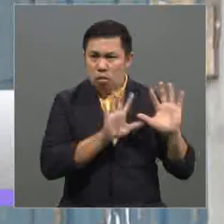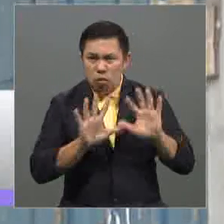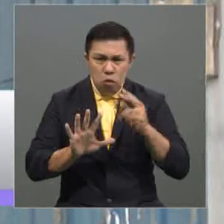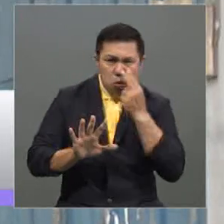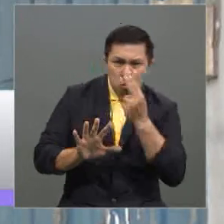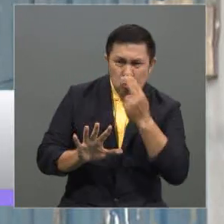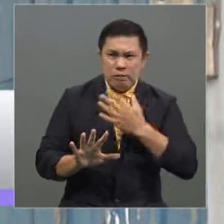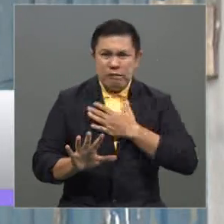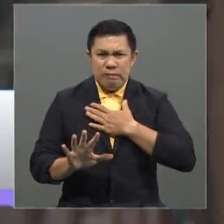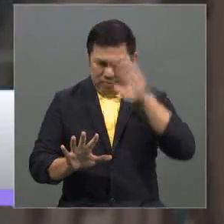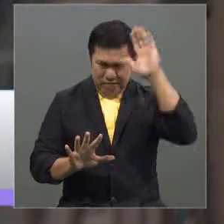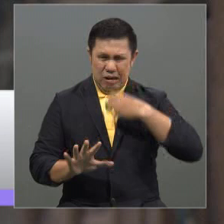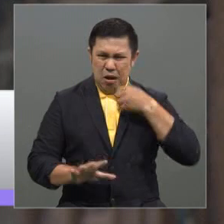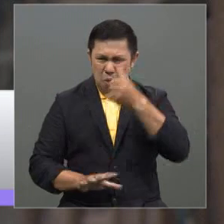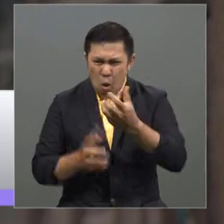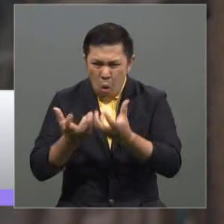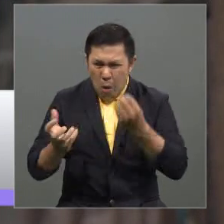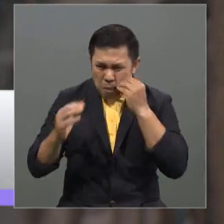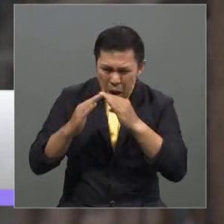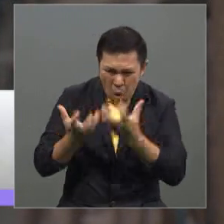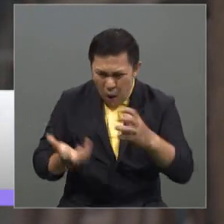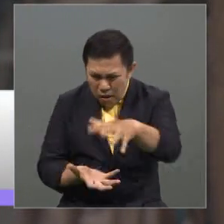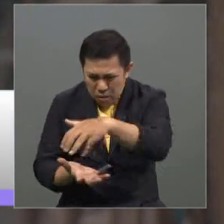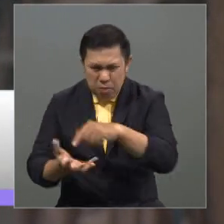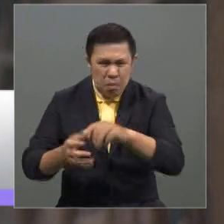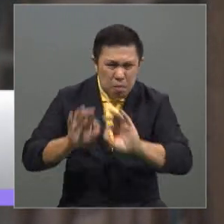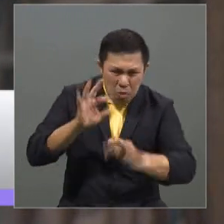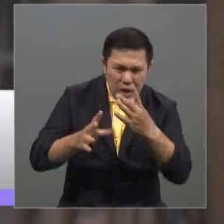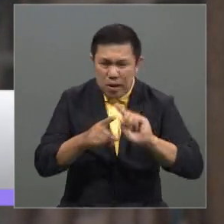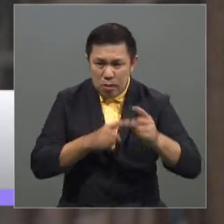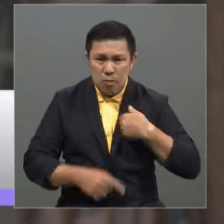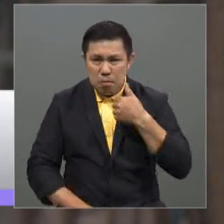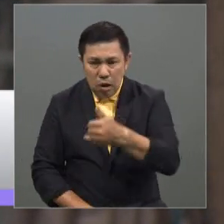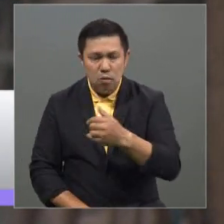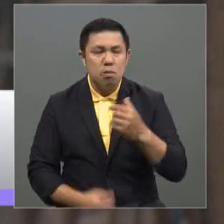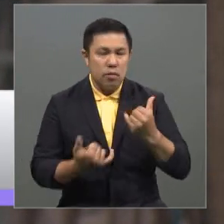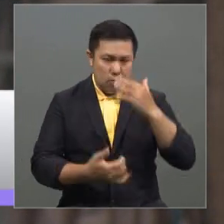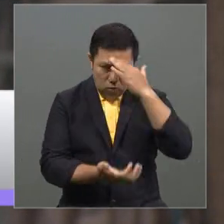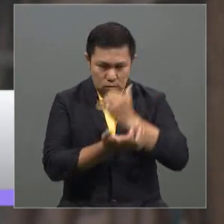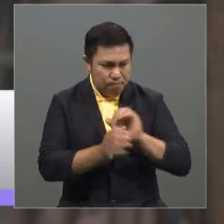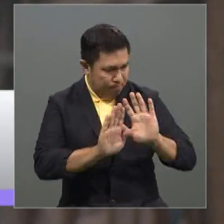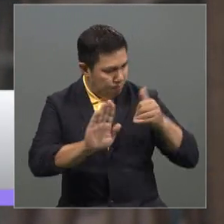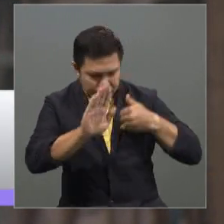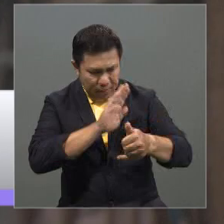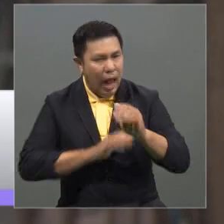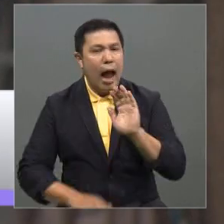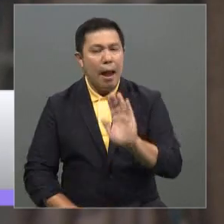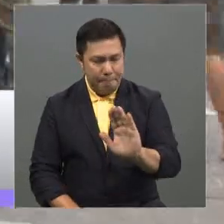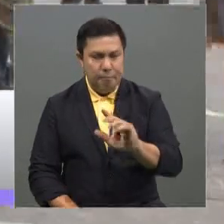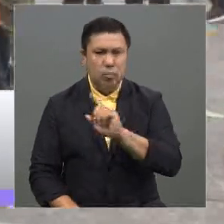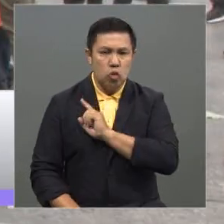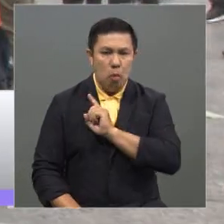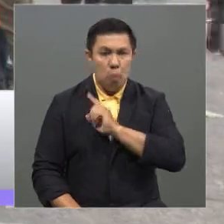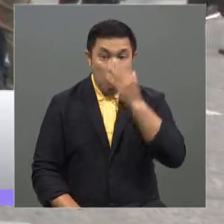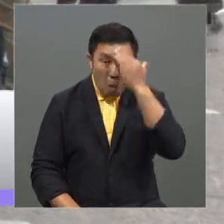ตุเพื่อหวังที่จะเข้าไปเก็บข้าวของภายในบ้านที่ได้รับความเสียหายแต่ว่ายังไม่สามารถเข้าไปได้นะครับเพราะว่าเจ้าหน้าที่เองยังค